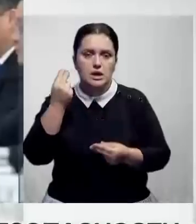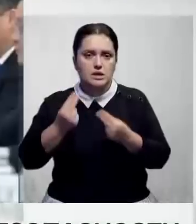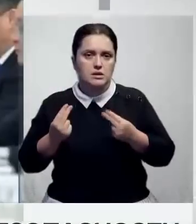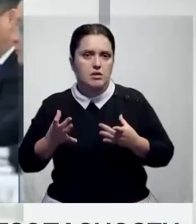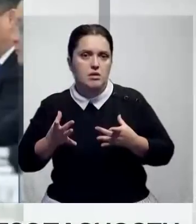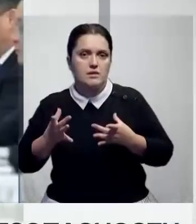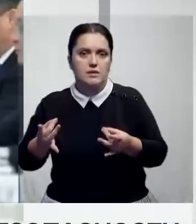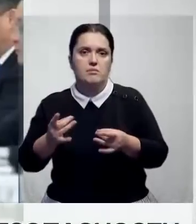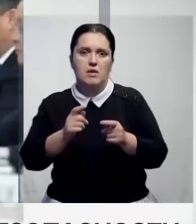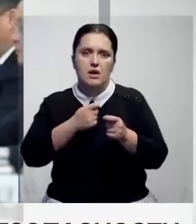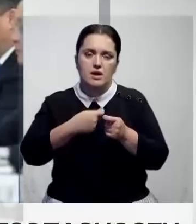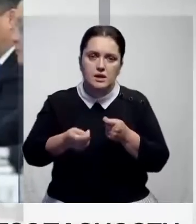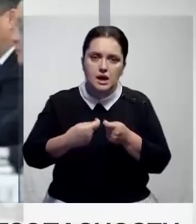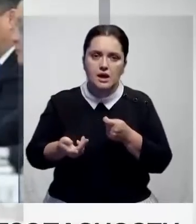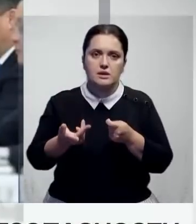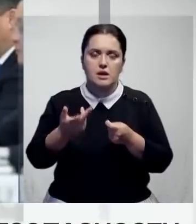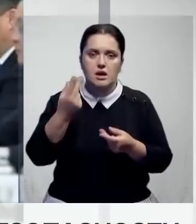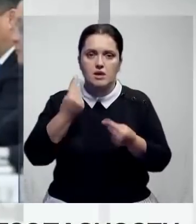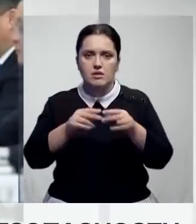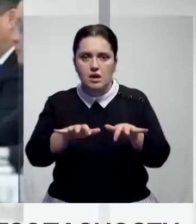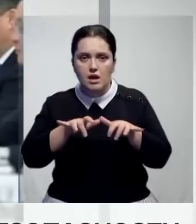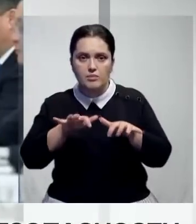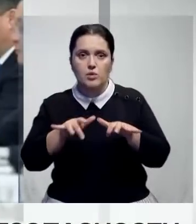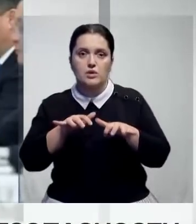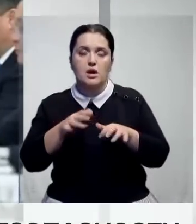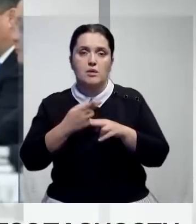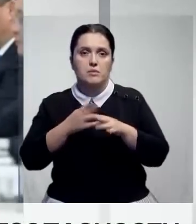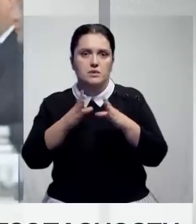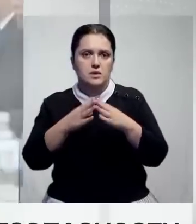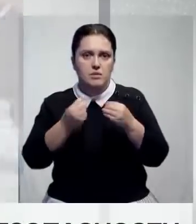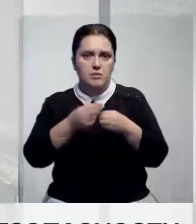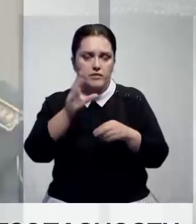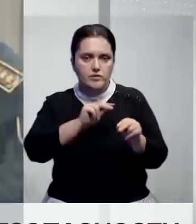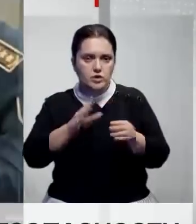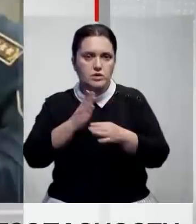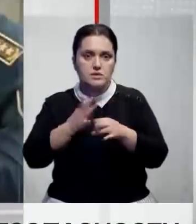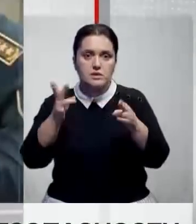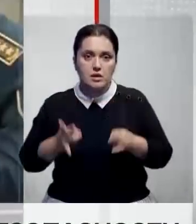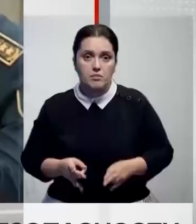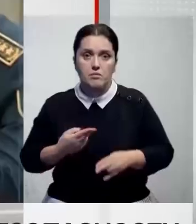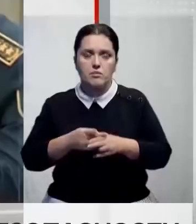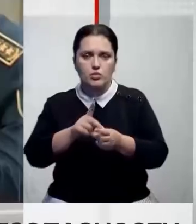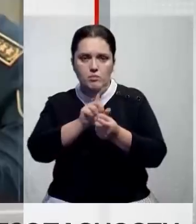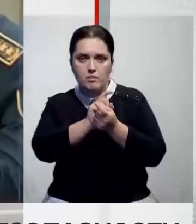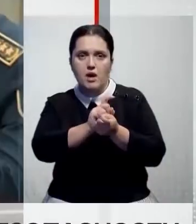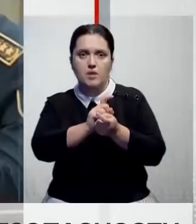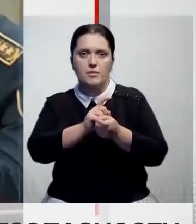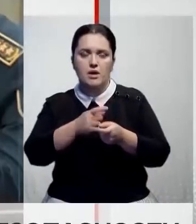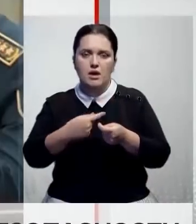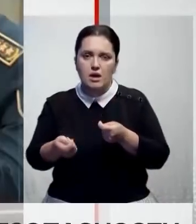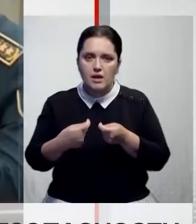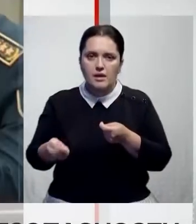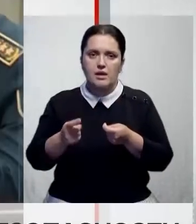а для некоторых семей это и вовсе стало большой трагедией. Президент также подчеркнул, в борьбе с лудоманией особое внимание следует